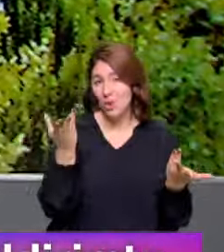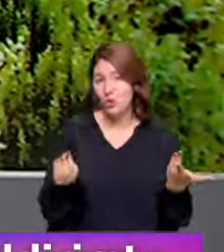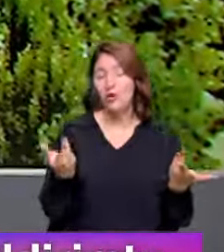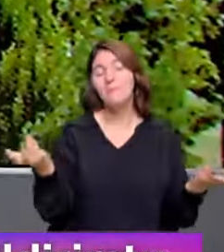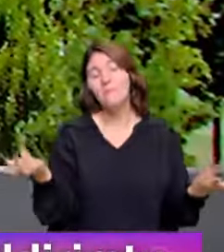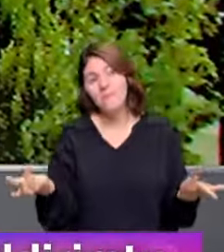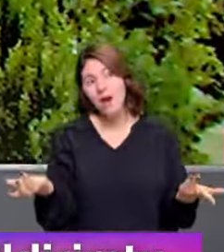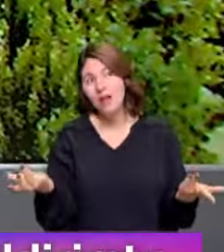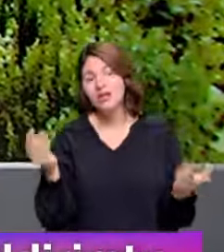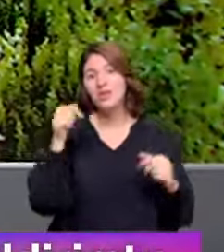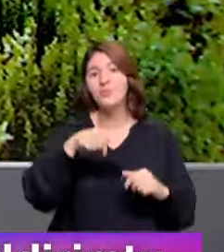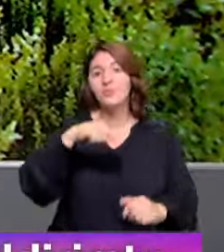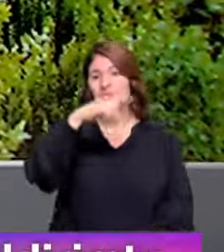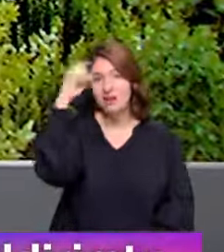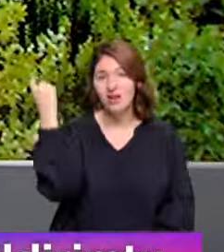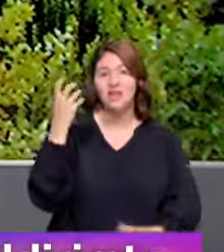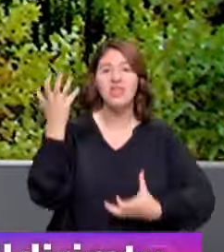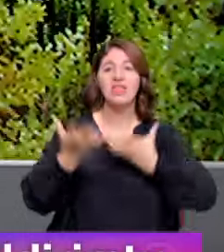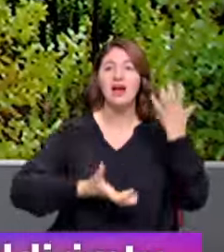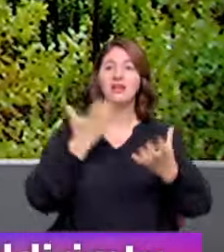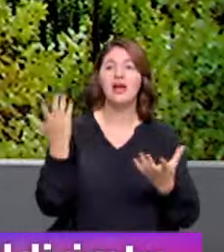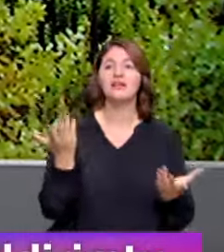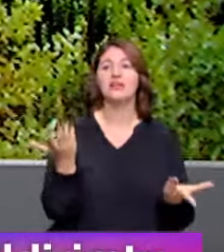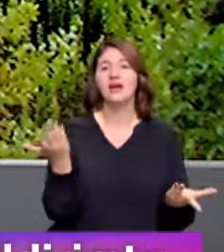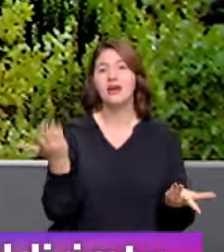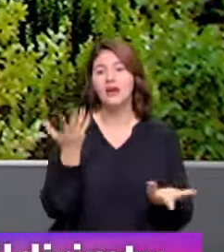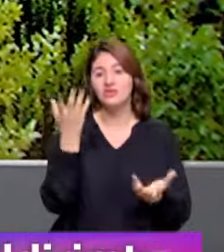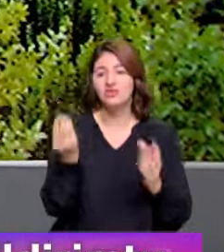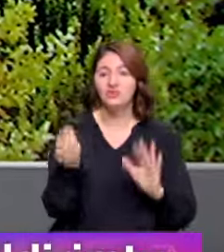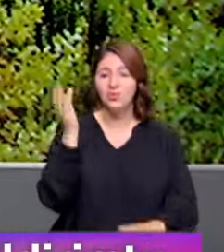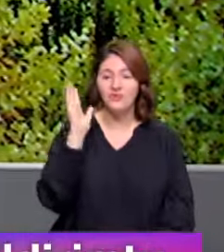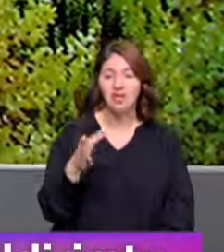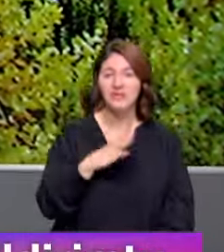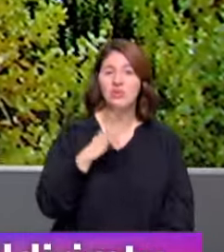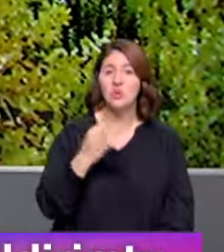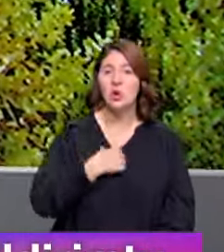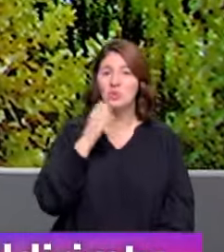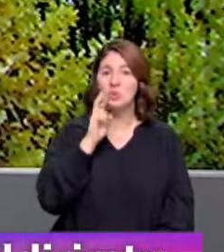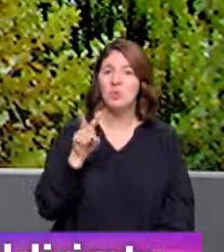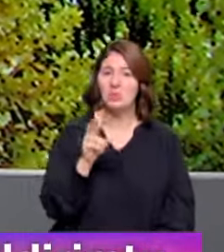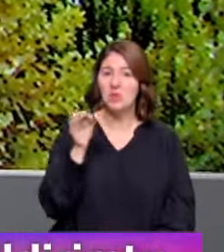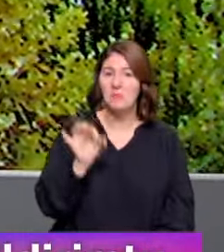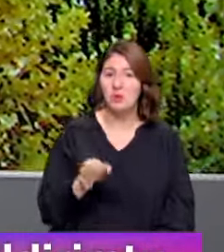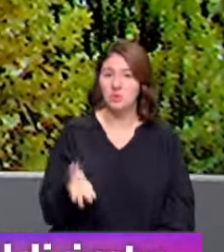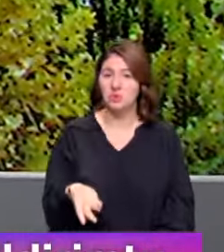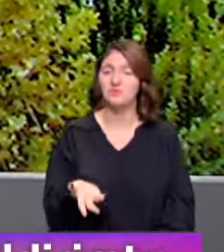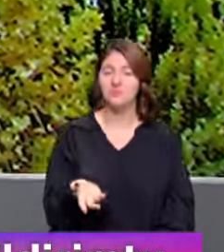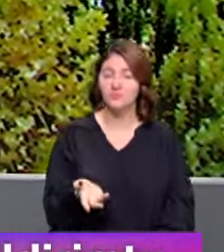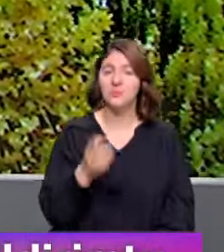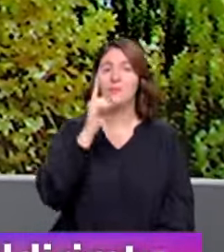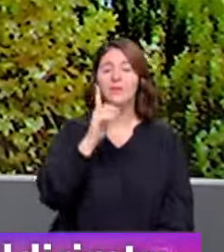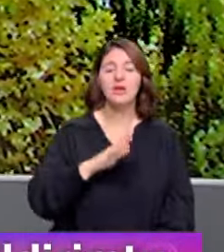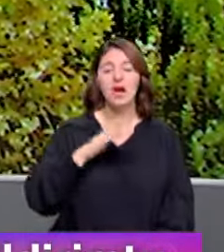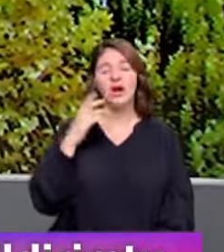olacağız. Maalesef bu yazda yangınlardan nasibimizi aldık ve çok acı manzaralarla güne başlıyoruz. Ve